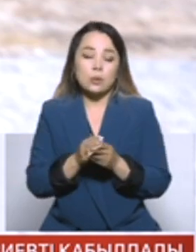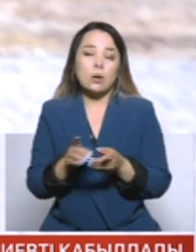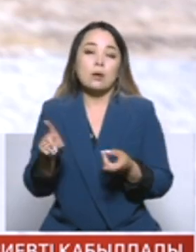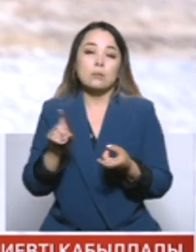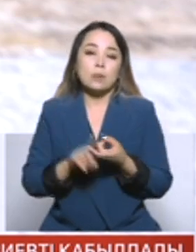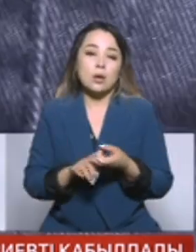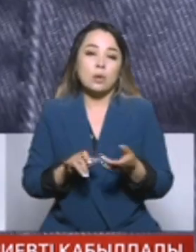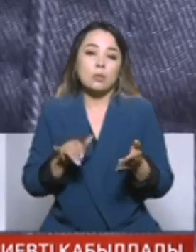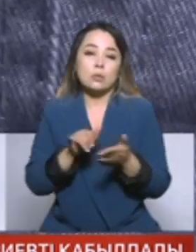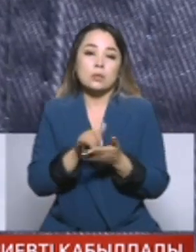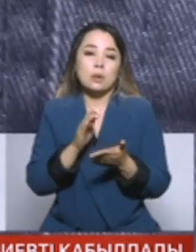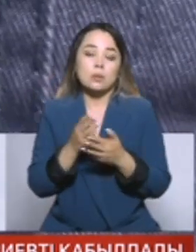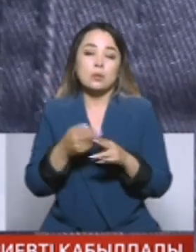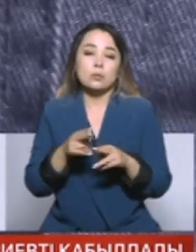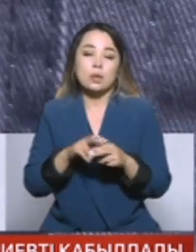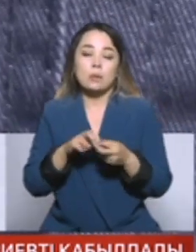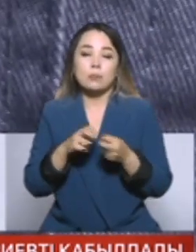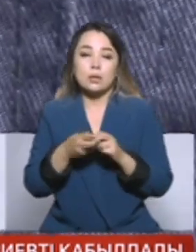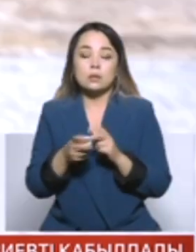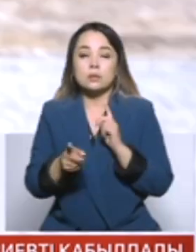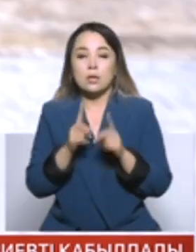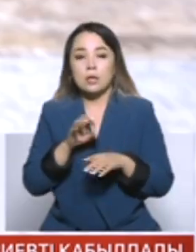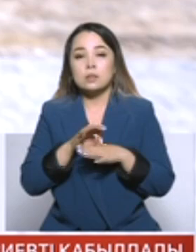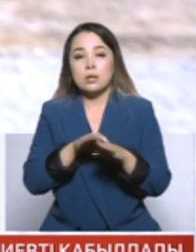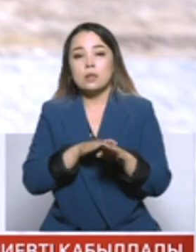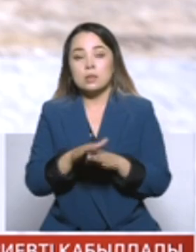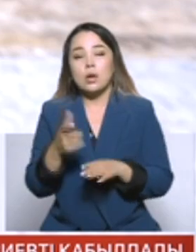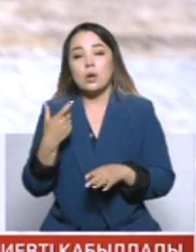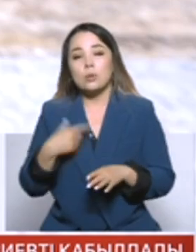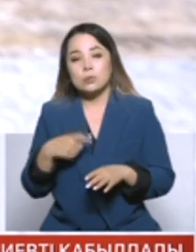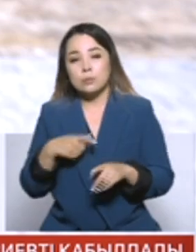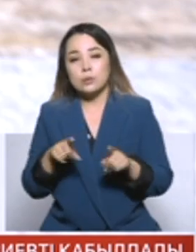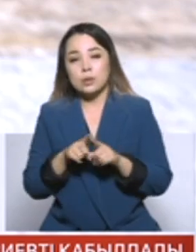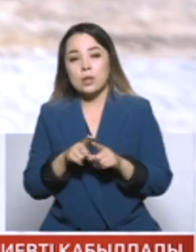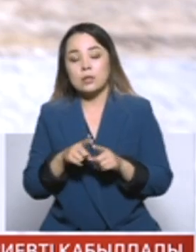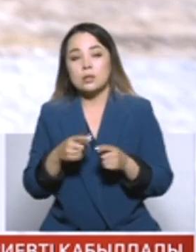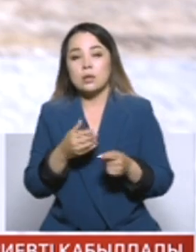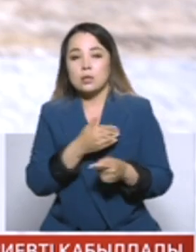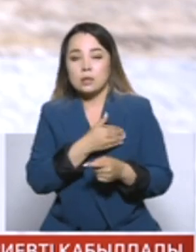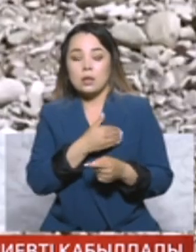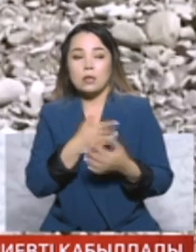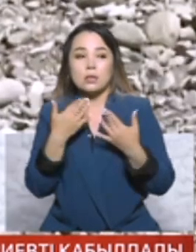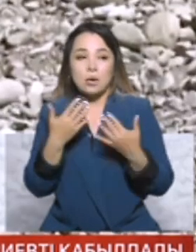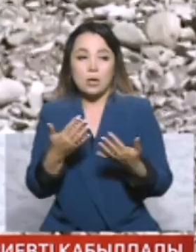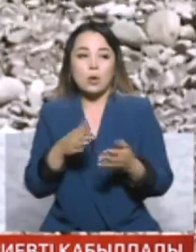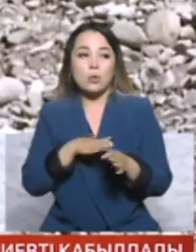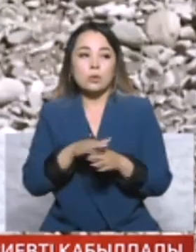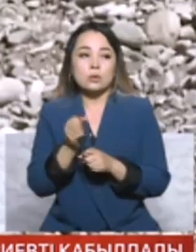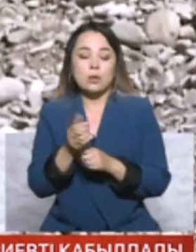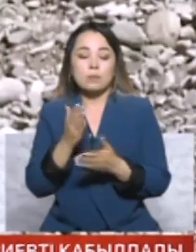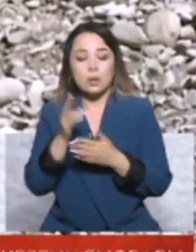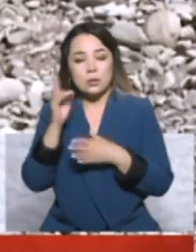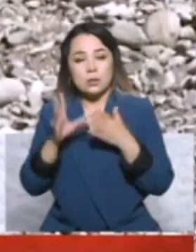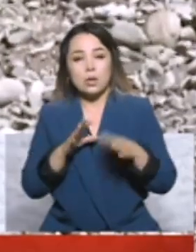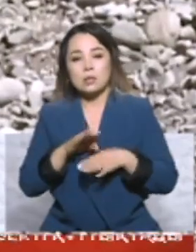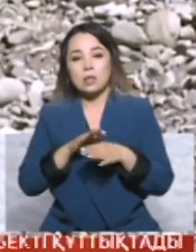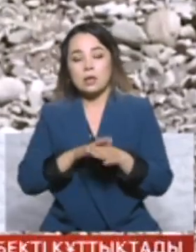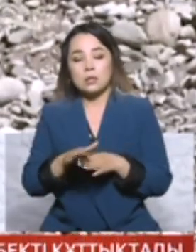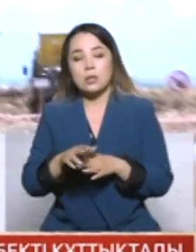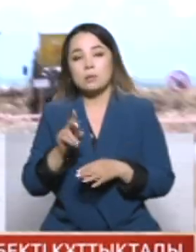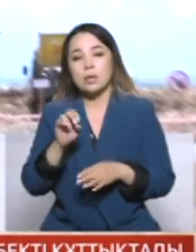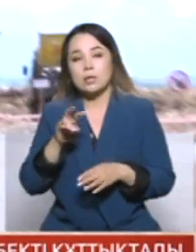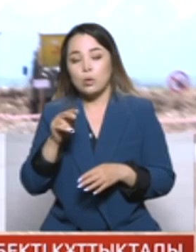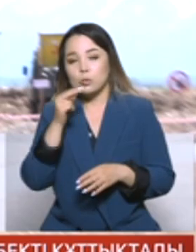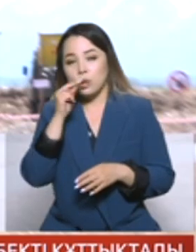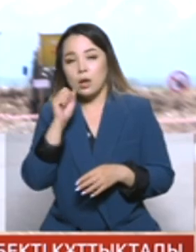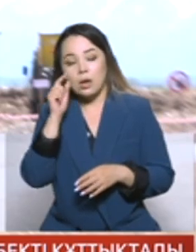байланыс орнату. Сол мәселелерді пысықтап, өзіміздің талабымызды орындады деп ойлаймыз. Жаттығу жиынына Бейнеу Шымкент,